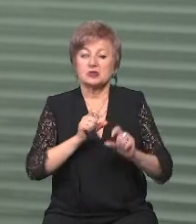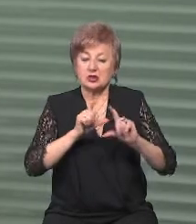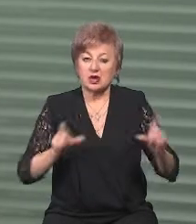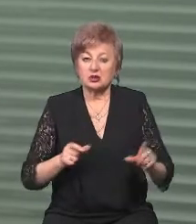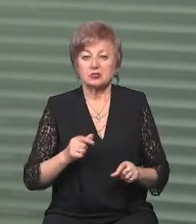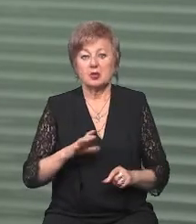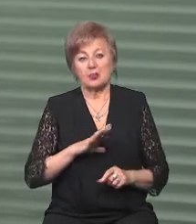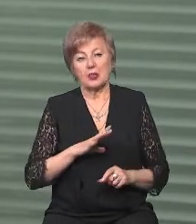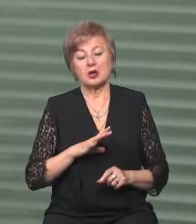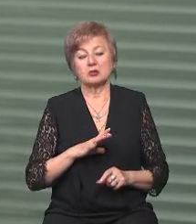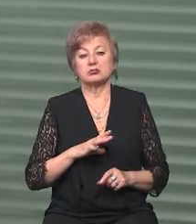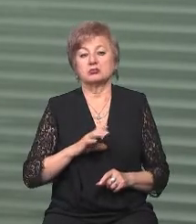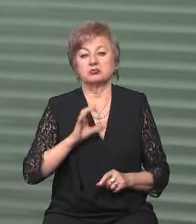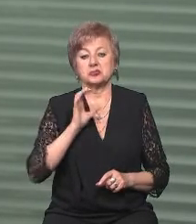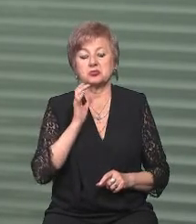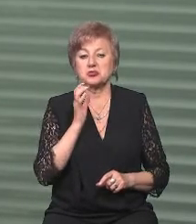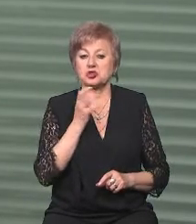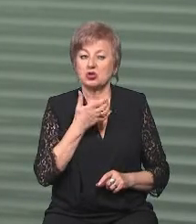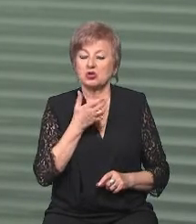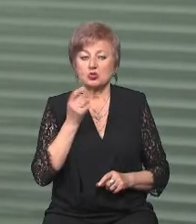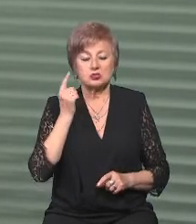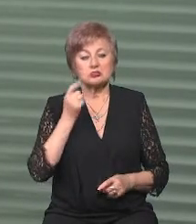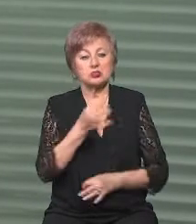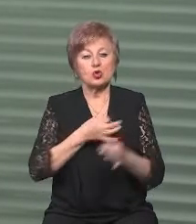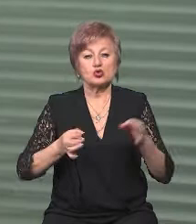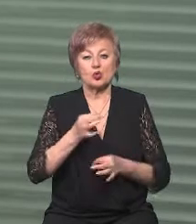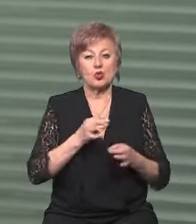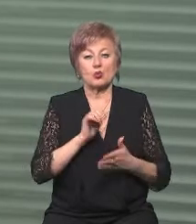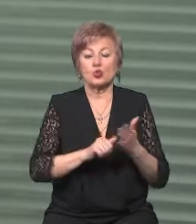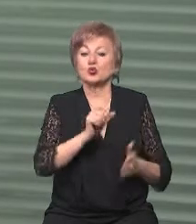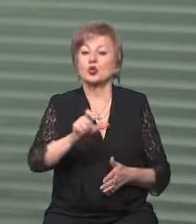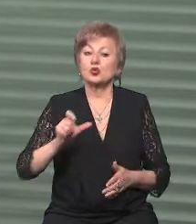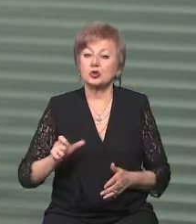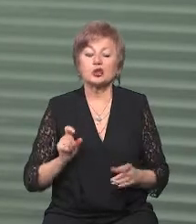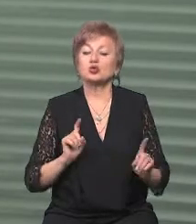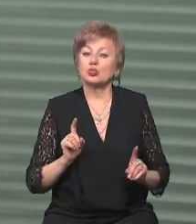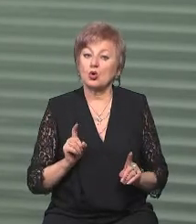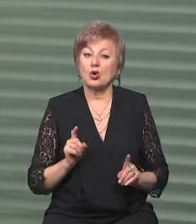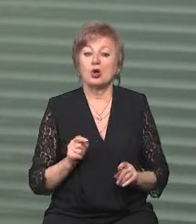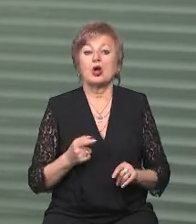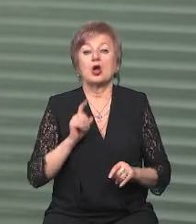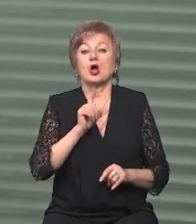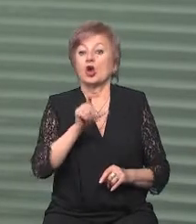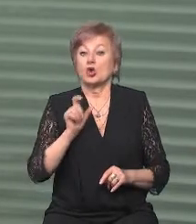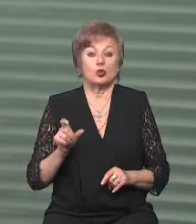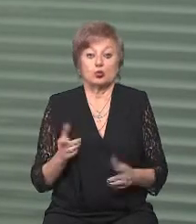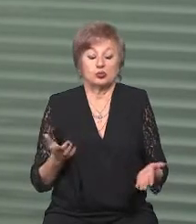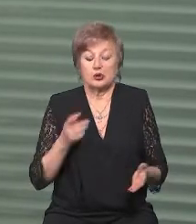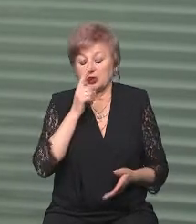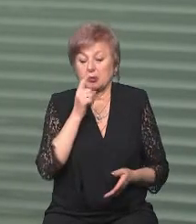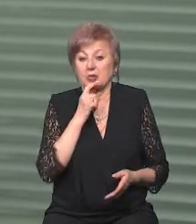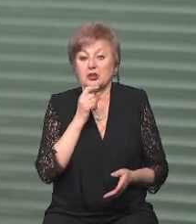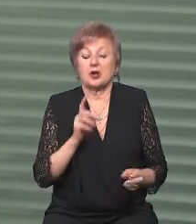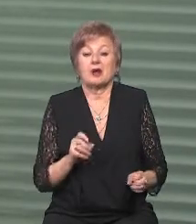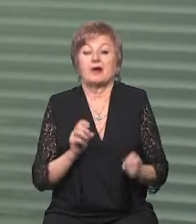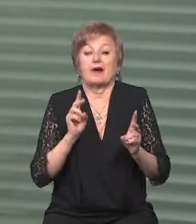був досить такий серйозний супротив у нас від населення, від людей в тому плані, що вони не розумілися, яким